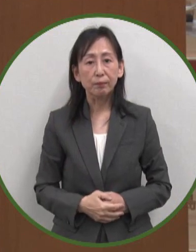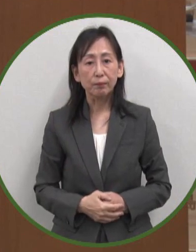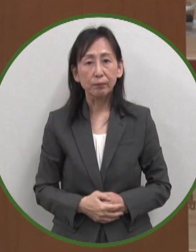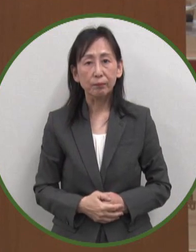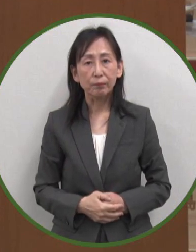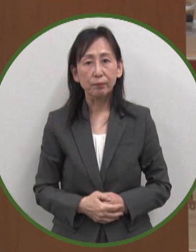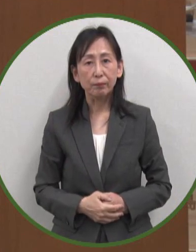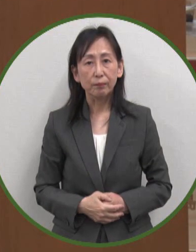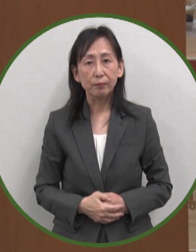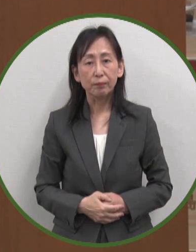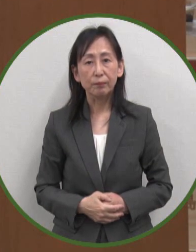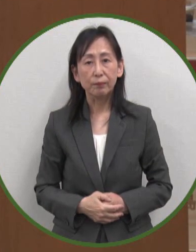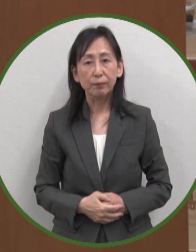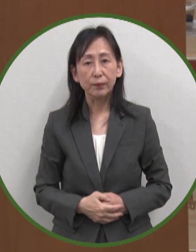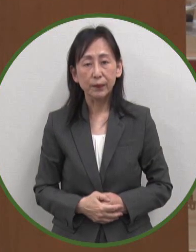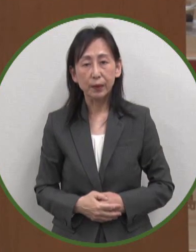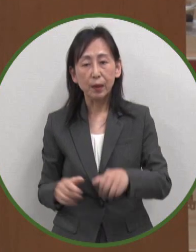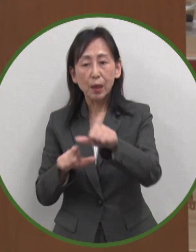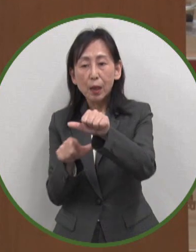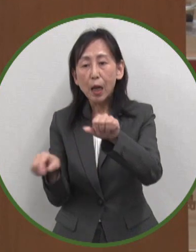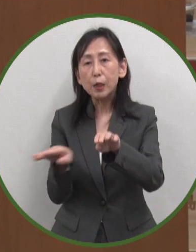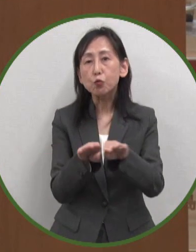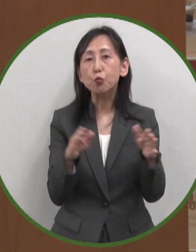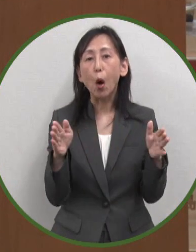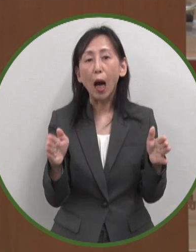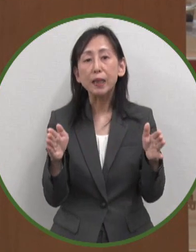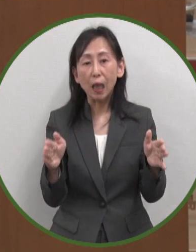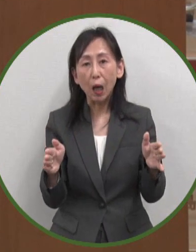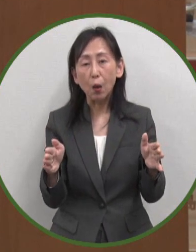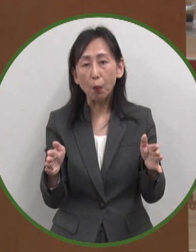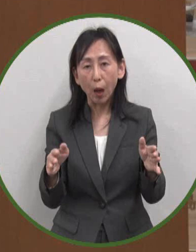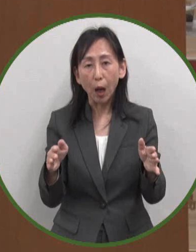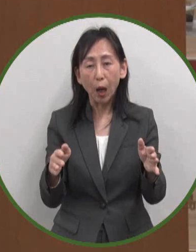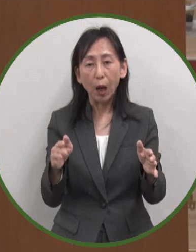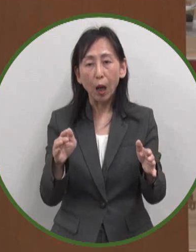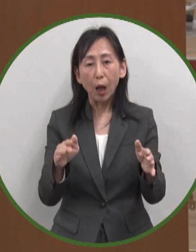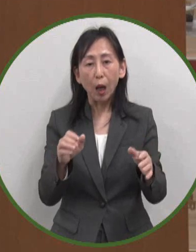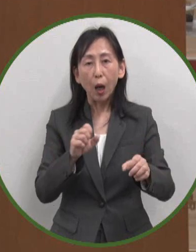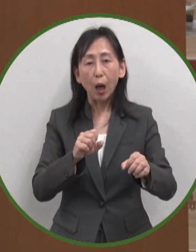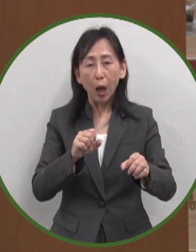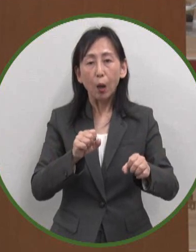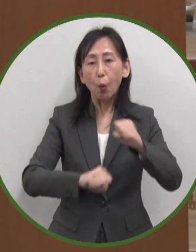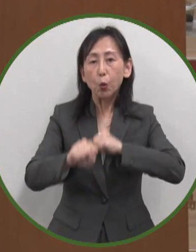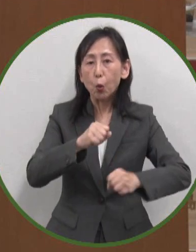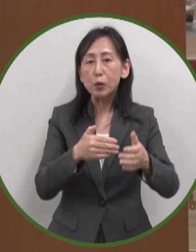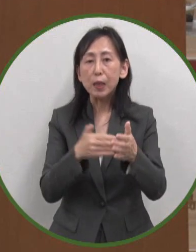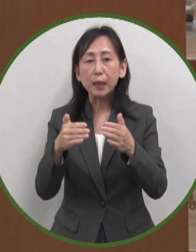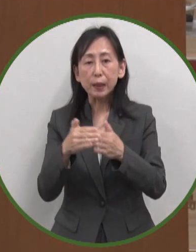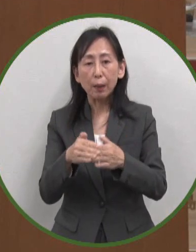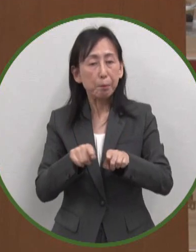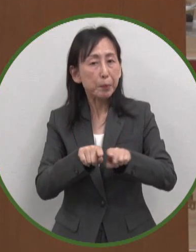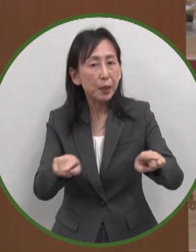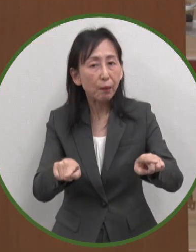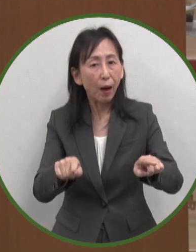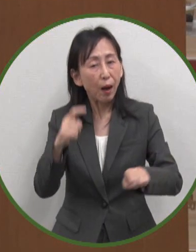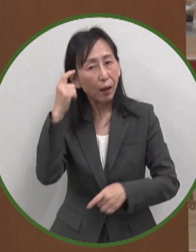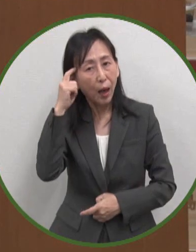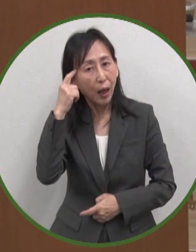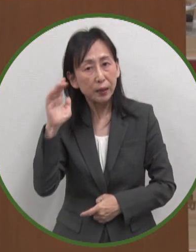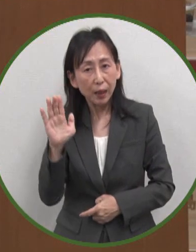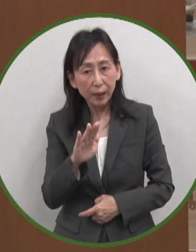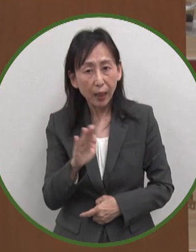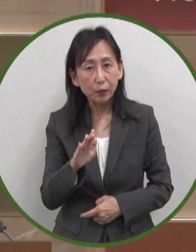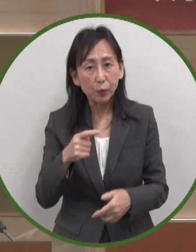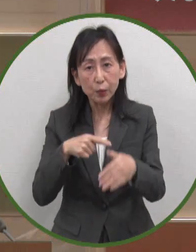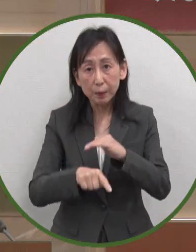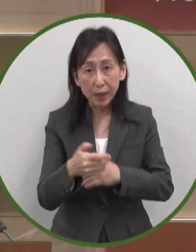とりあえずあの逆に言ったら連休中はですね、これ以上の行動制限を課すということは今のところ考えてないということで認識でいいでしょ